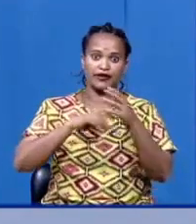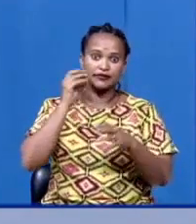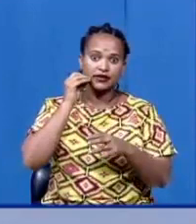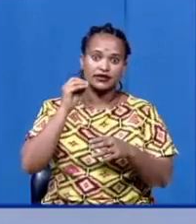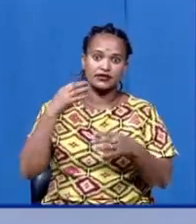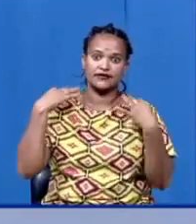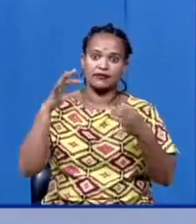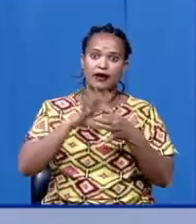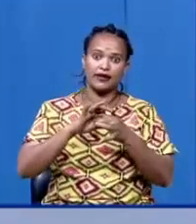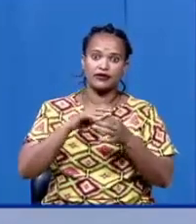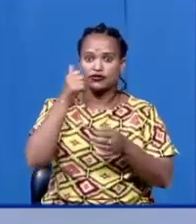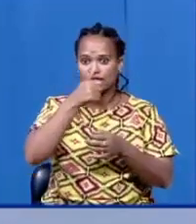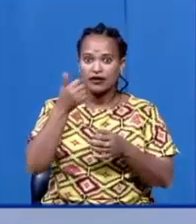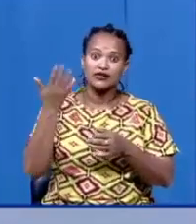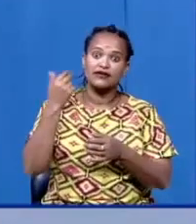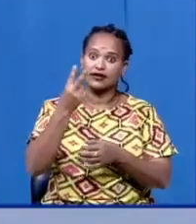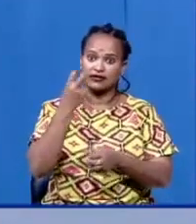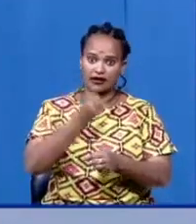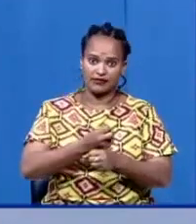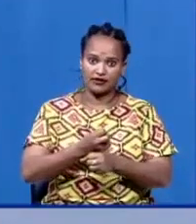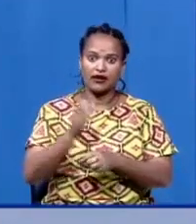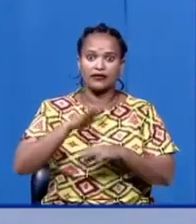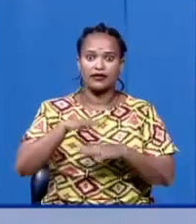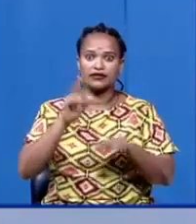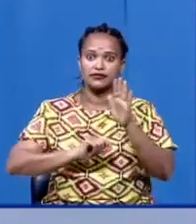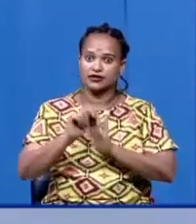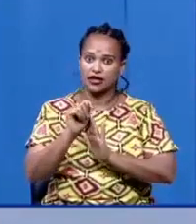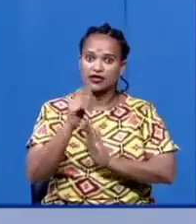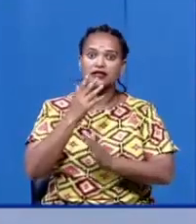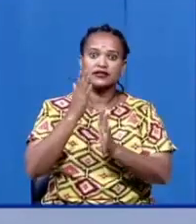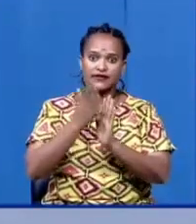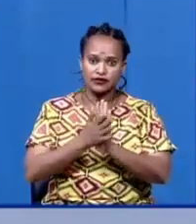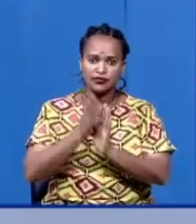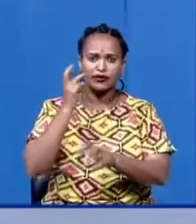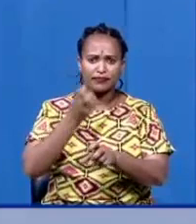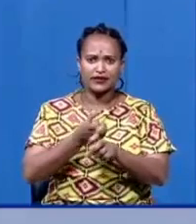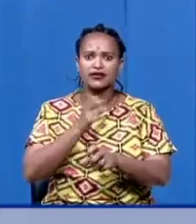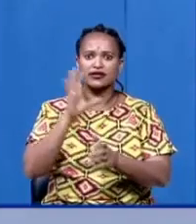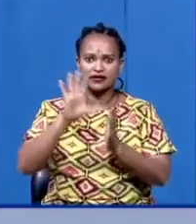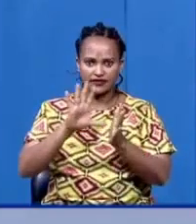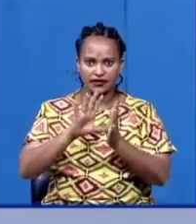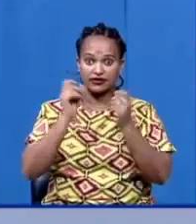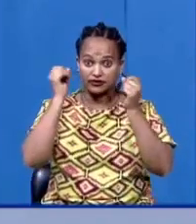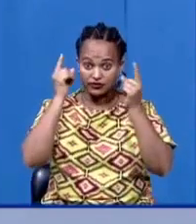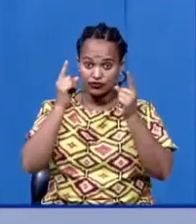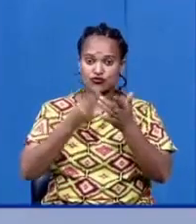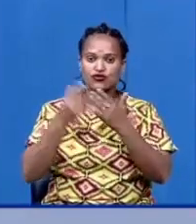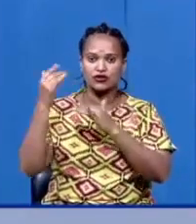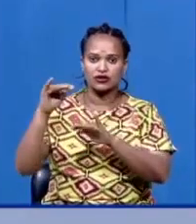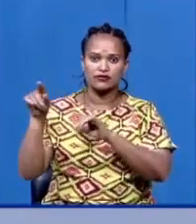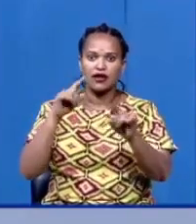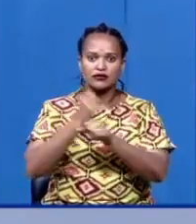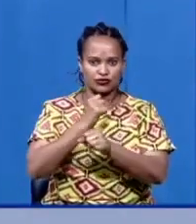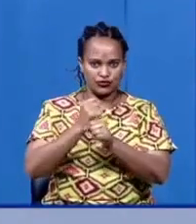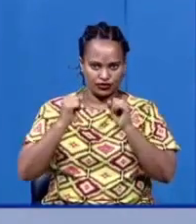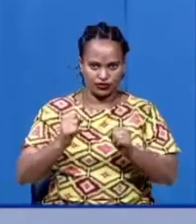سيفيك محبرات ايتيبيا ابزح الفو خلطة عمتات ابلع لهزب تغراي زي تفت امو كبرتي قفعتات كغنزو بولك عدما